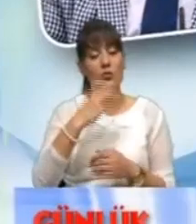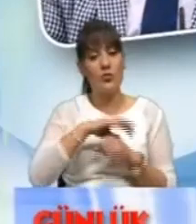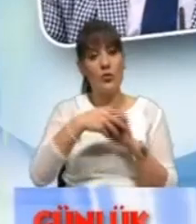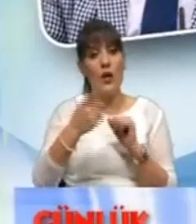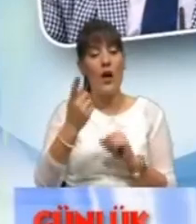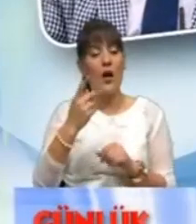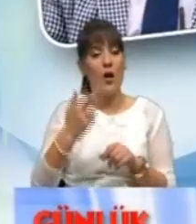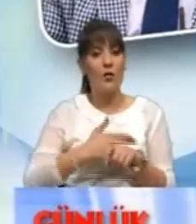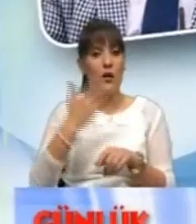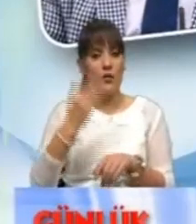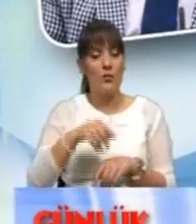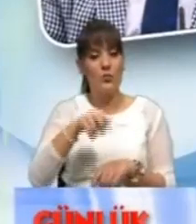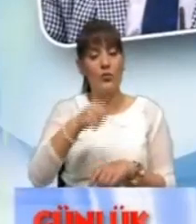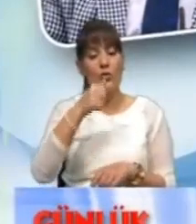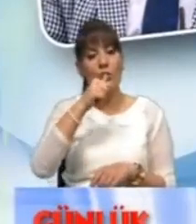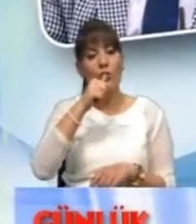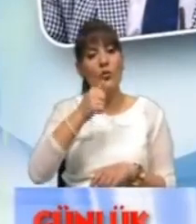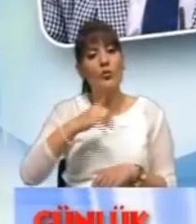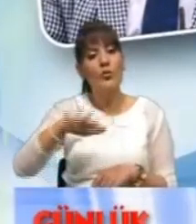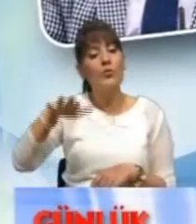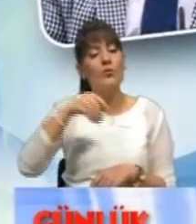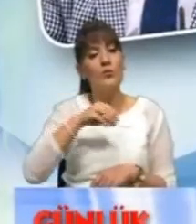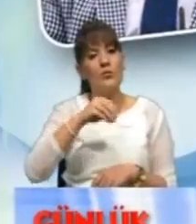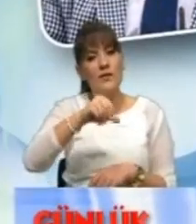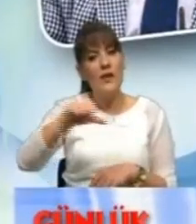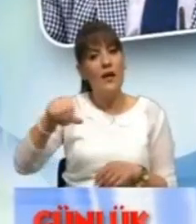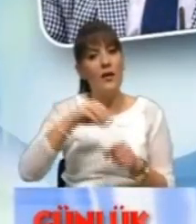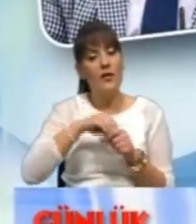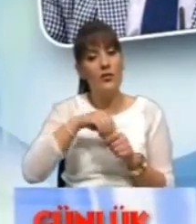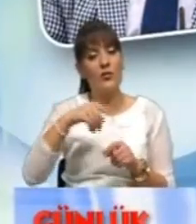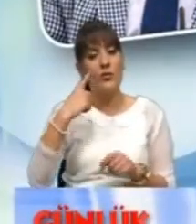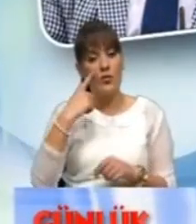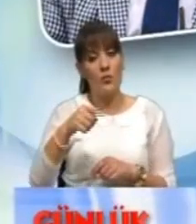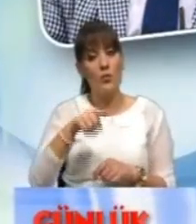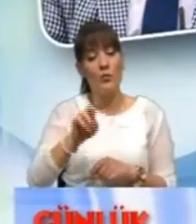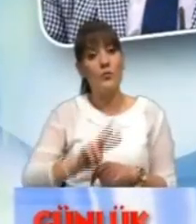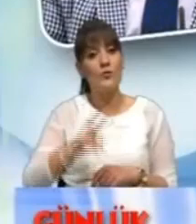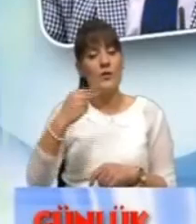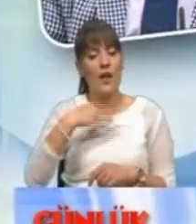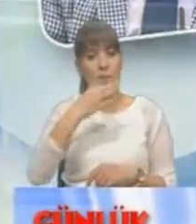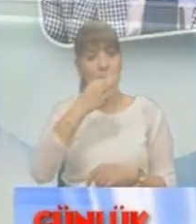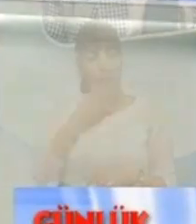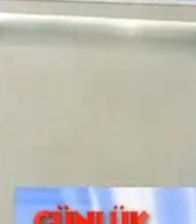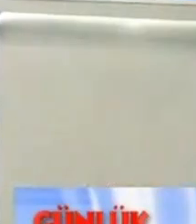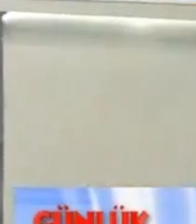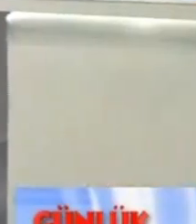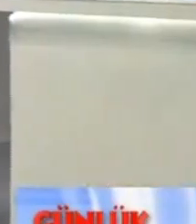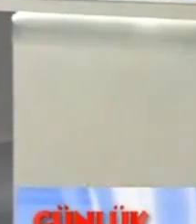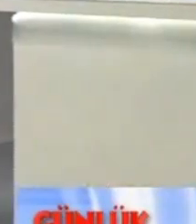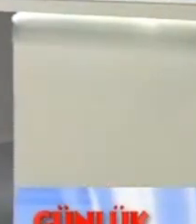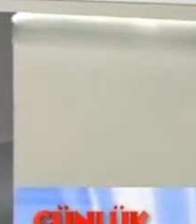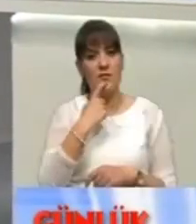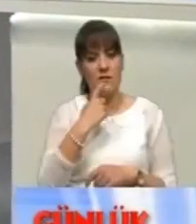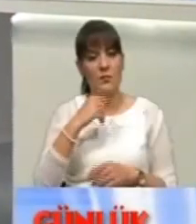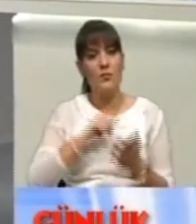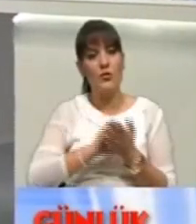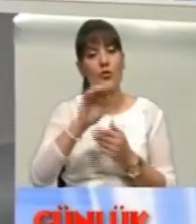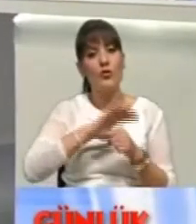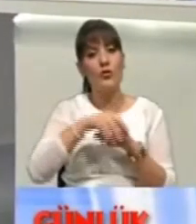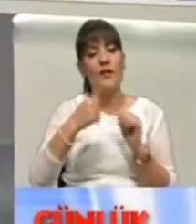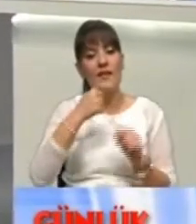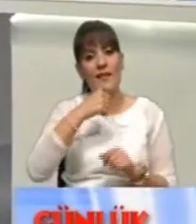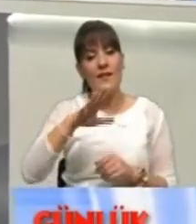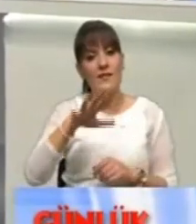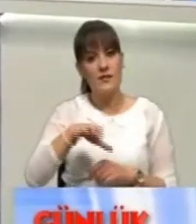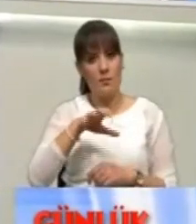dünyaya örnek olarak bu kumsal gösteriliyor ve bunun bir müjdeli haberini daha vereyim. 2015 yılında bütün dünyadaki deniz